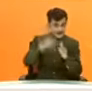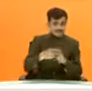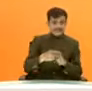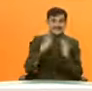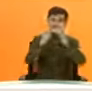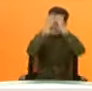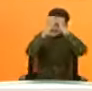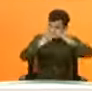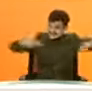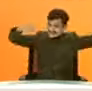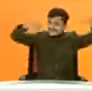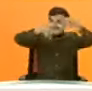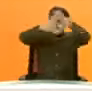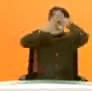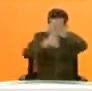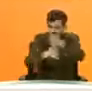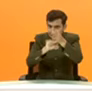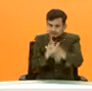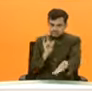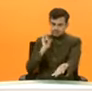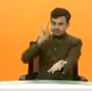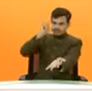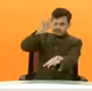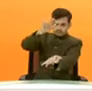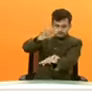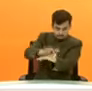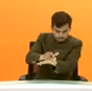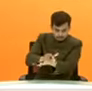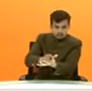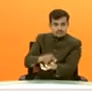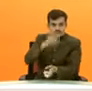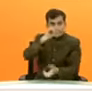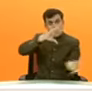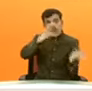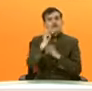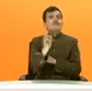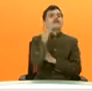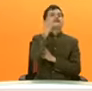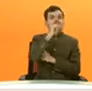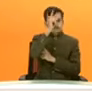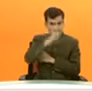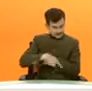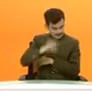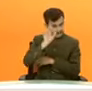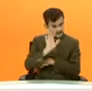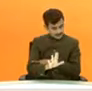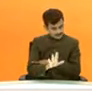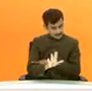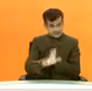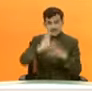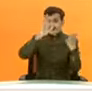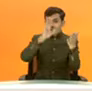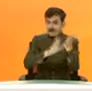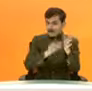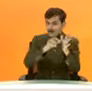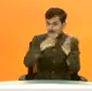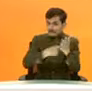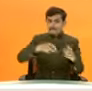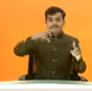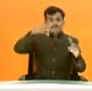वाले पहले देश बने हैं। भारत ने मार्स ऑर्बिटर मिशन लॉन्च किया